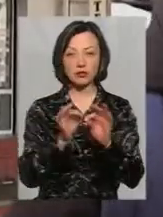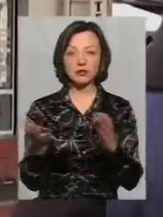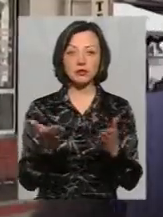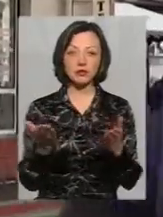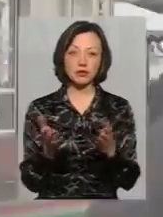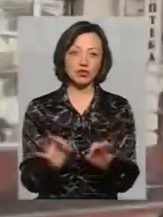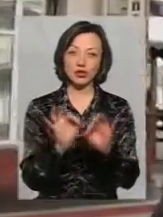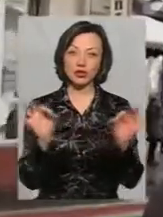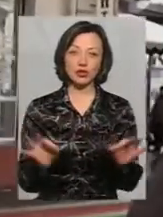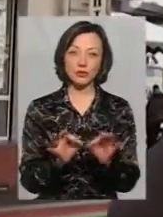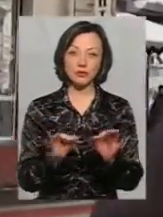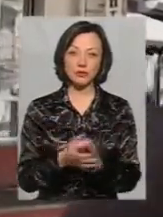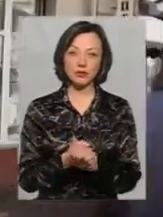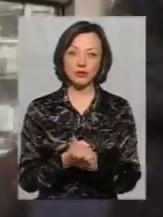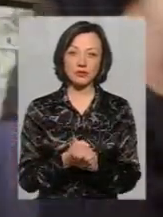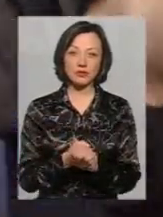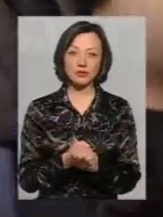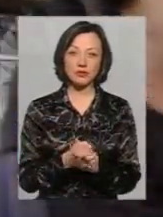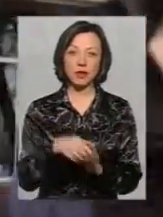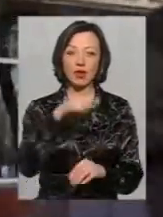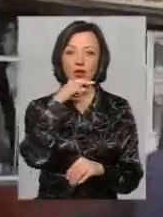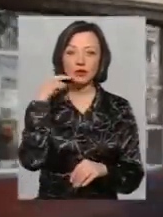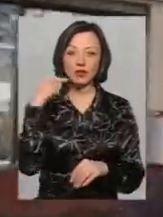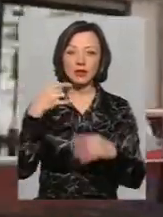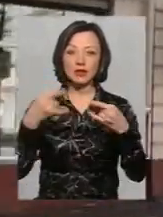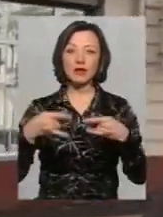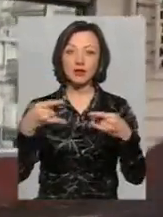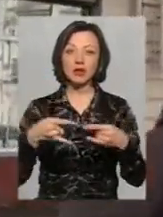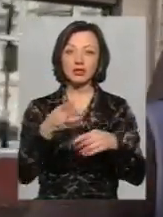Ні з чим. Російське телебачення, я знімаюся сюжетом.